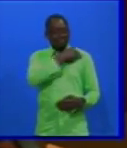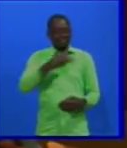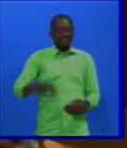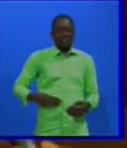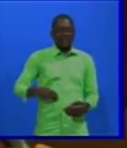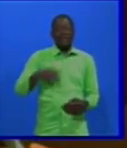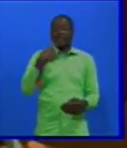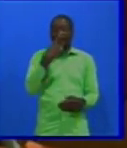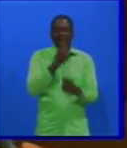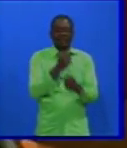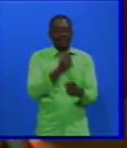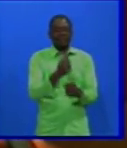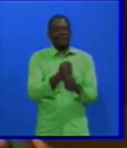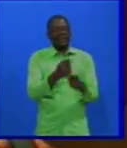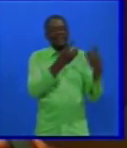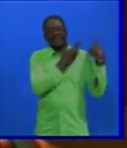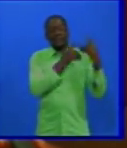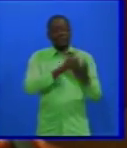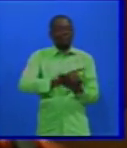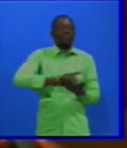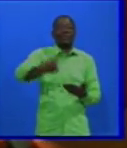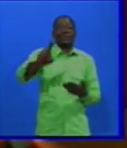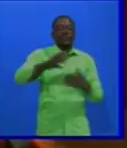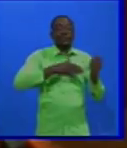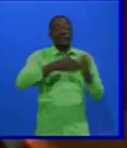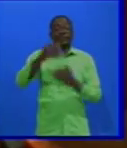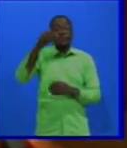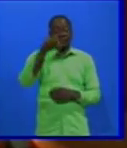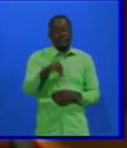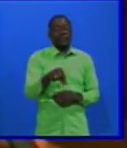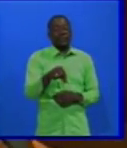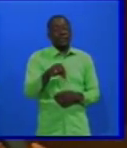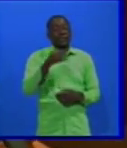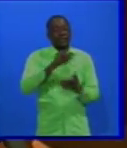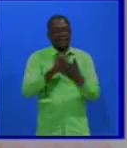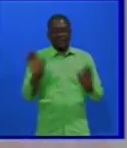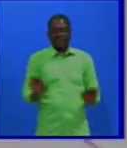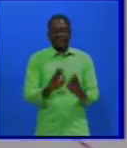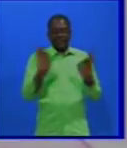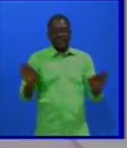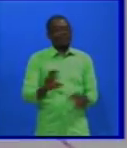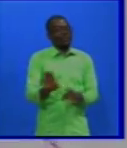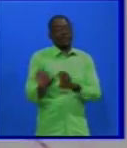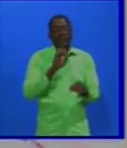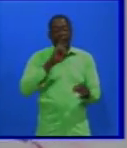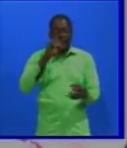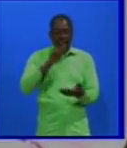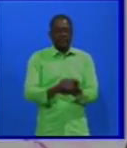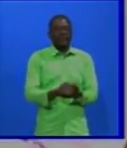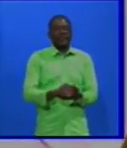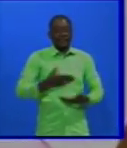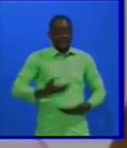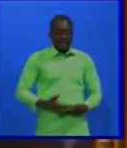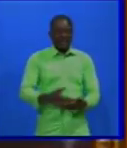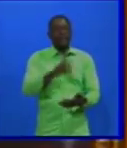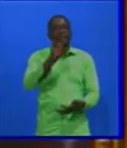travaillé depuis des semaines afin que cette cérémonie puisse se réaliser. Né le 6 mai 1933